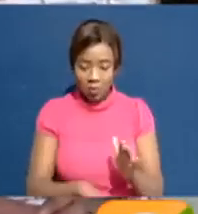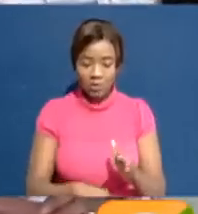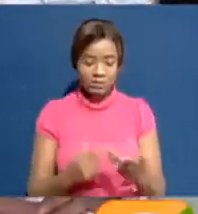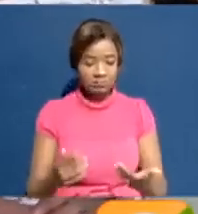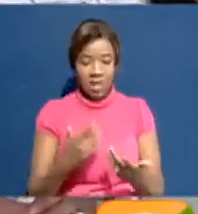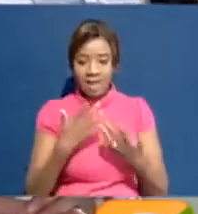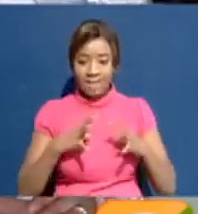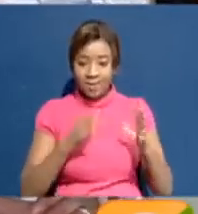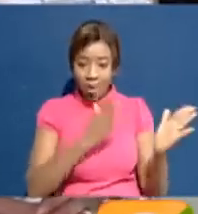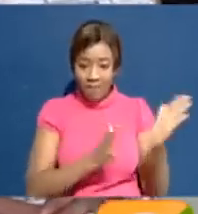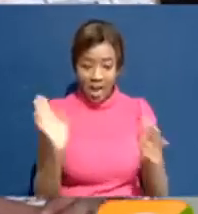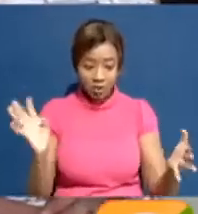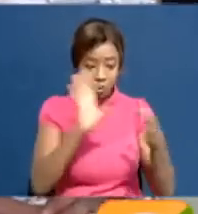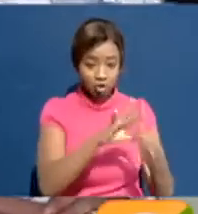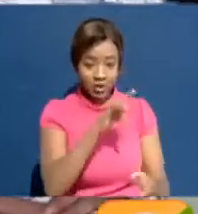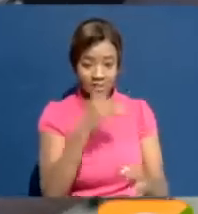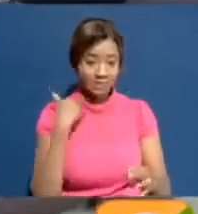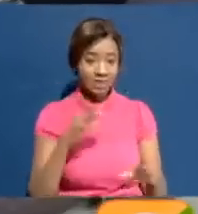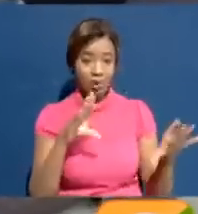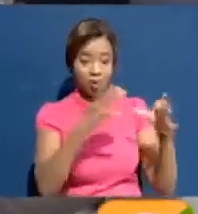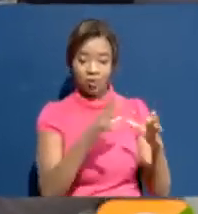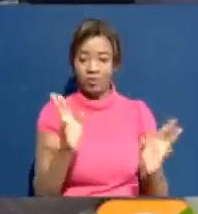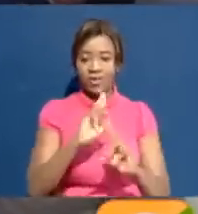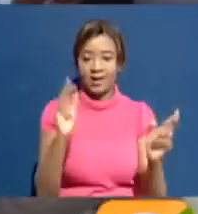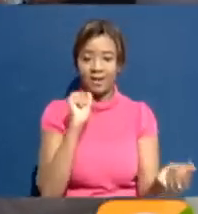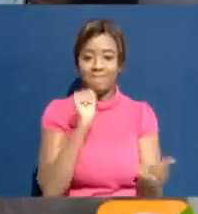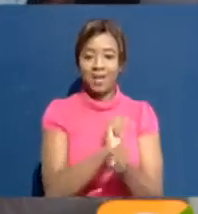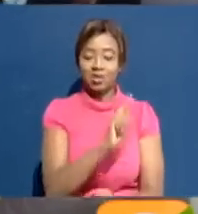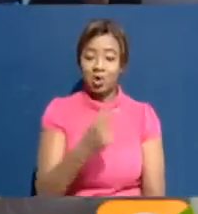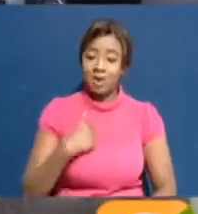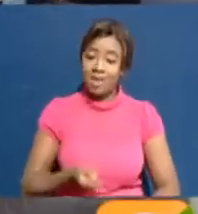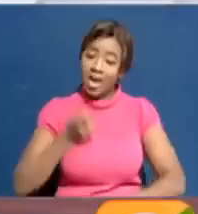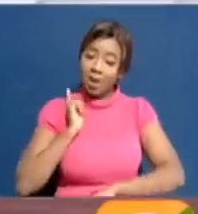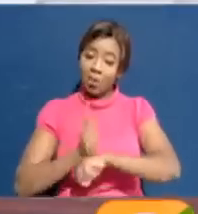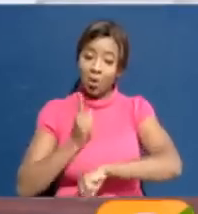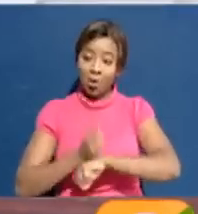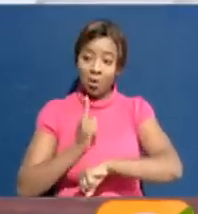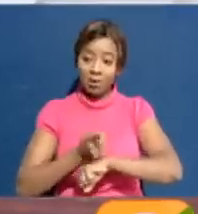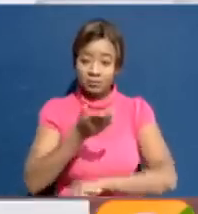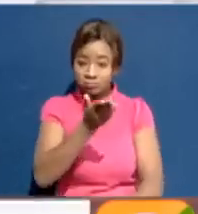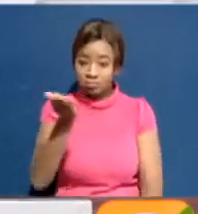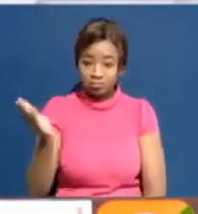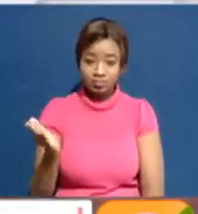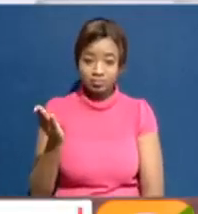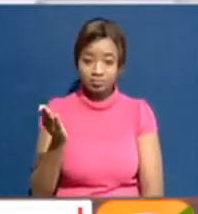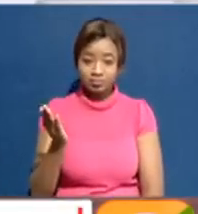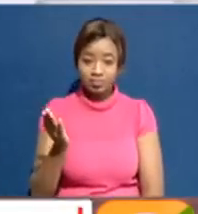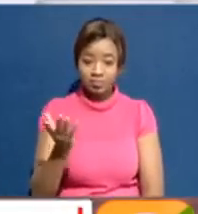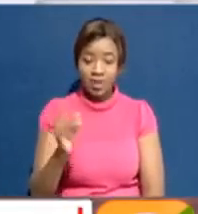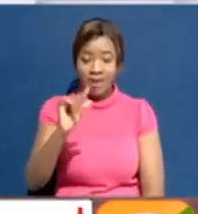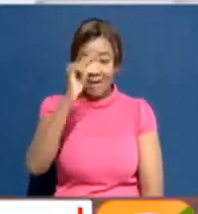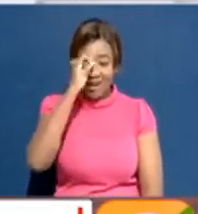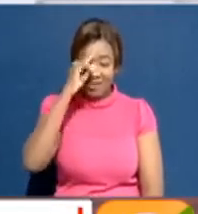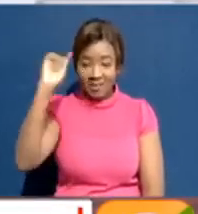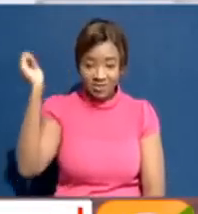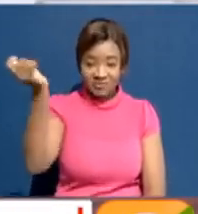ameonya wanaopania kujiunga na kundi hilo kuwa watakabiliwa. Nataka niwaonye ya kwamba serikali ya